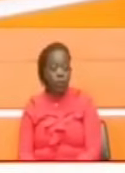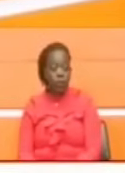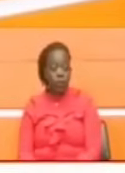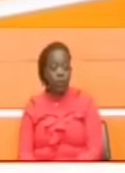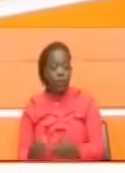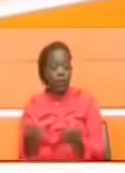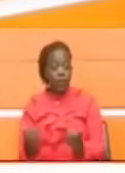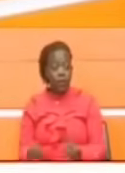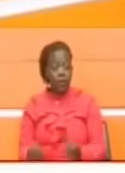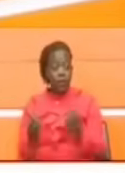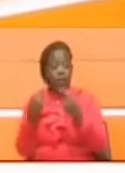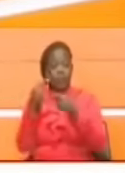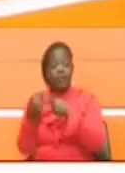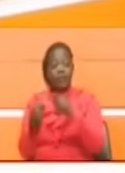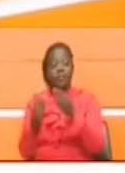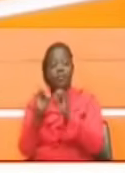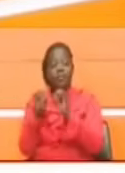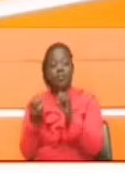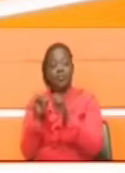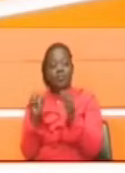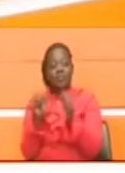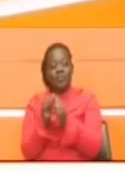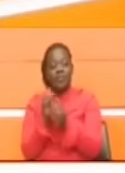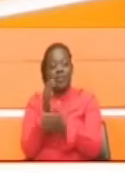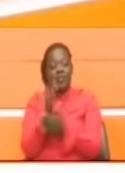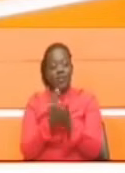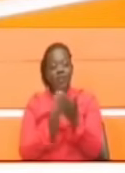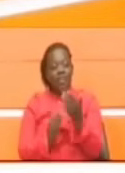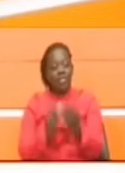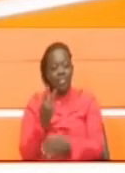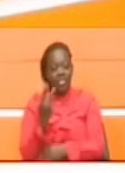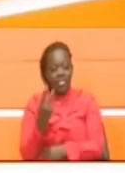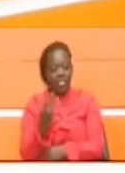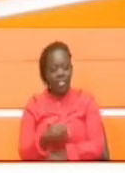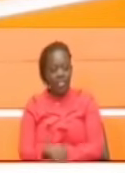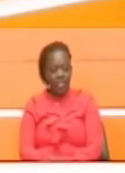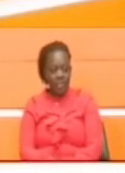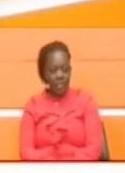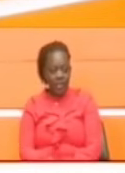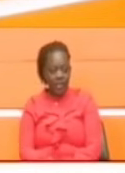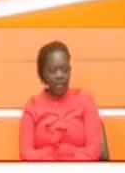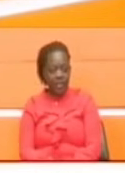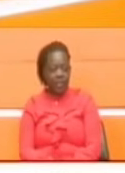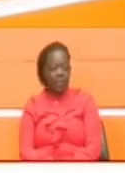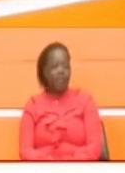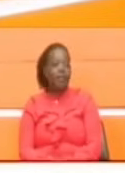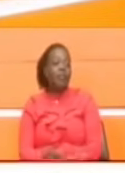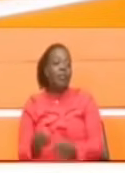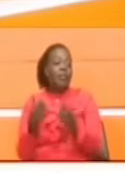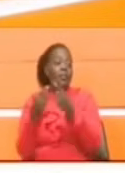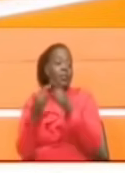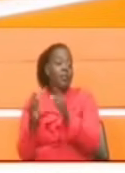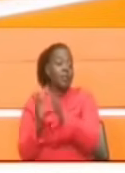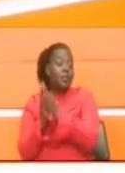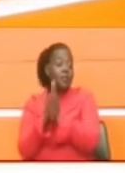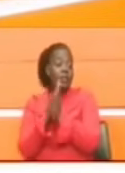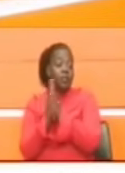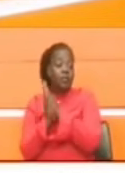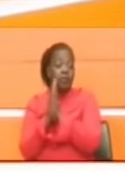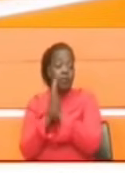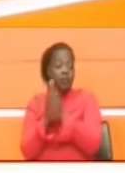Kale tukyagenda mu maaso n'agataliiko nfuufu kitundu kyaffe kya kubiri era kino katutandike